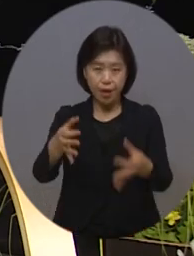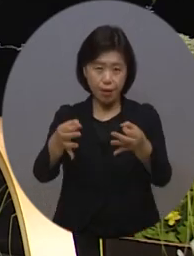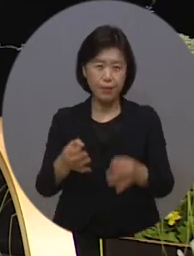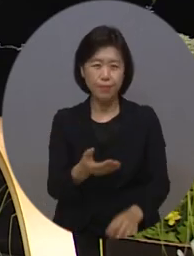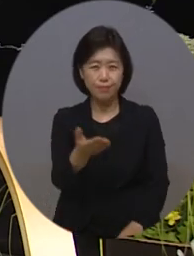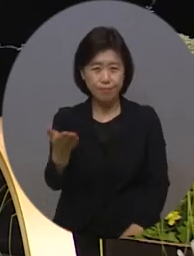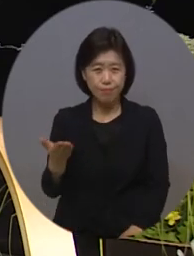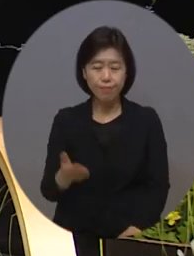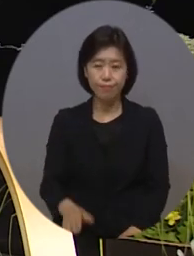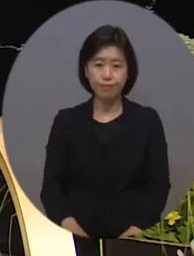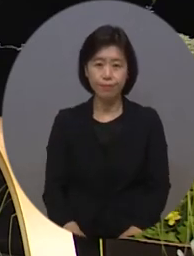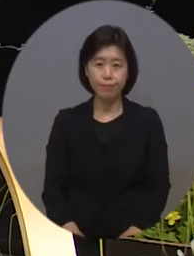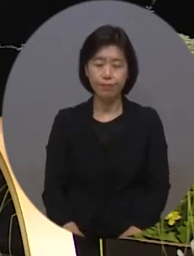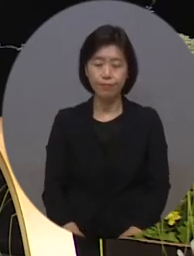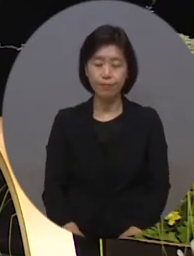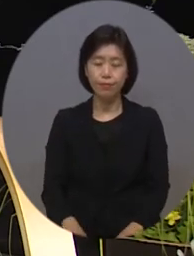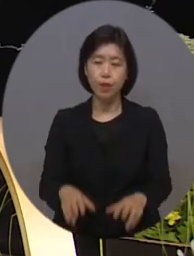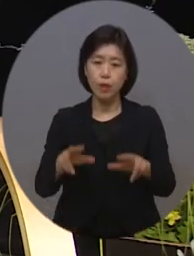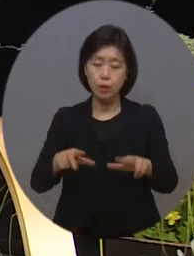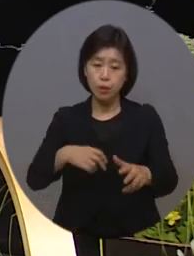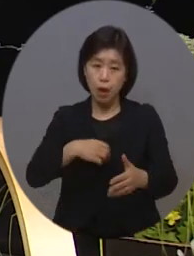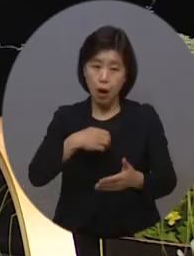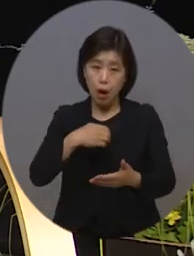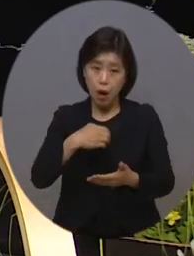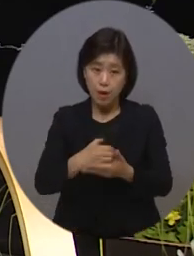지금 벅차오르시더라도 참으십시오.